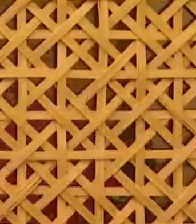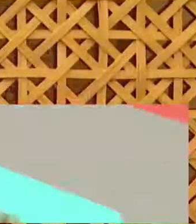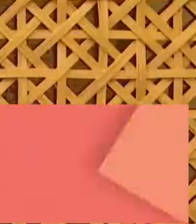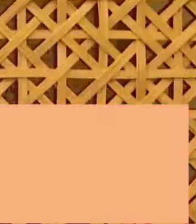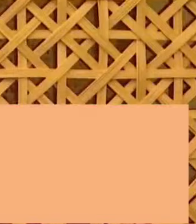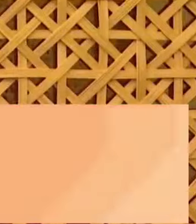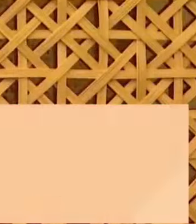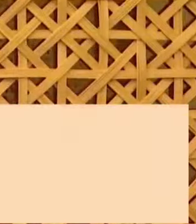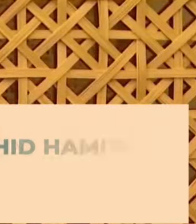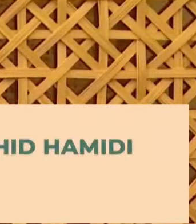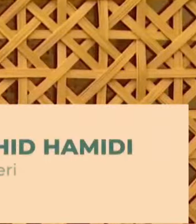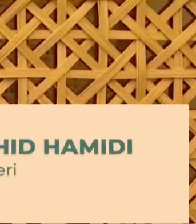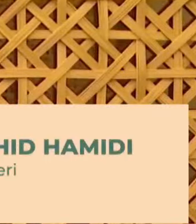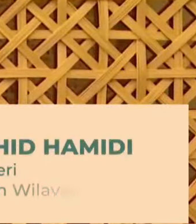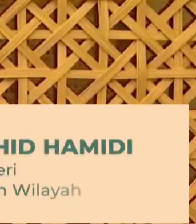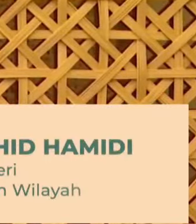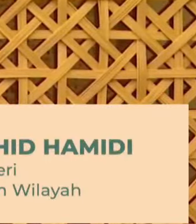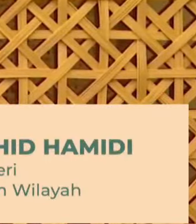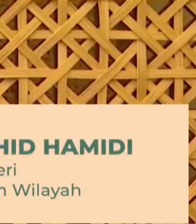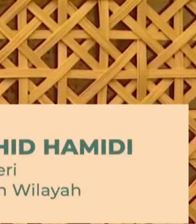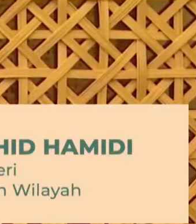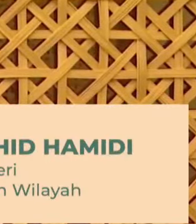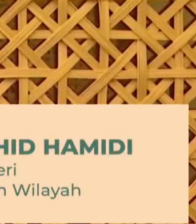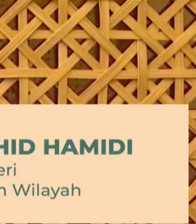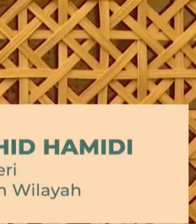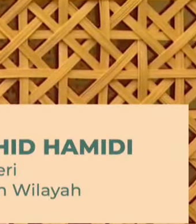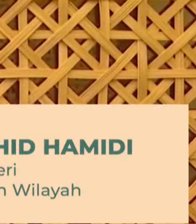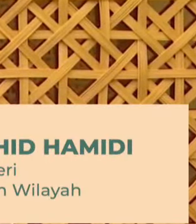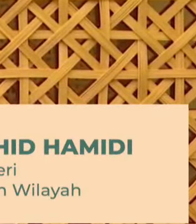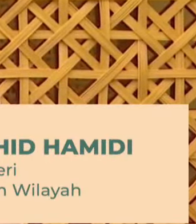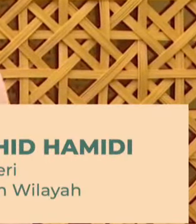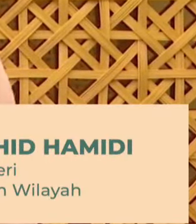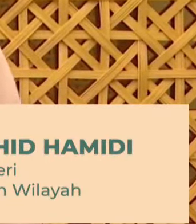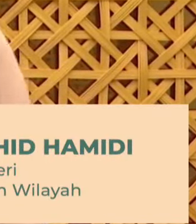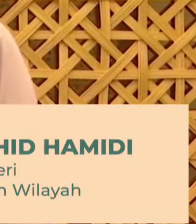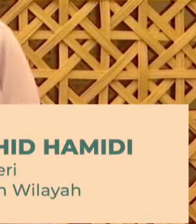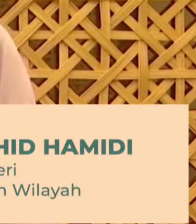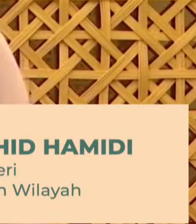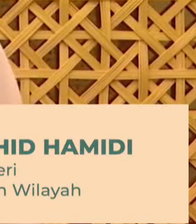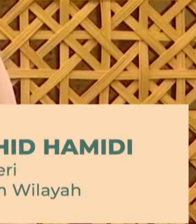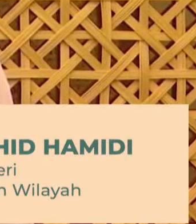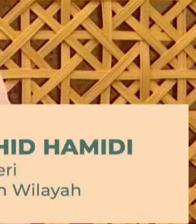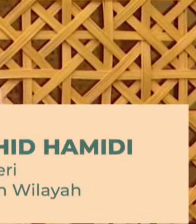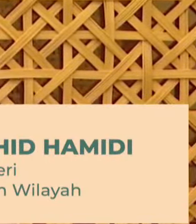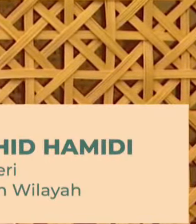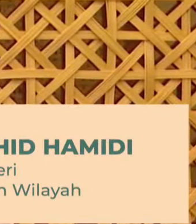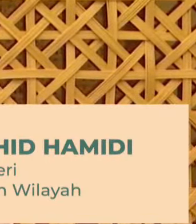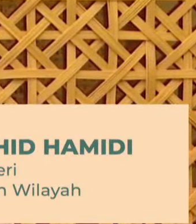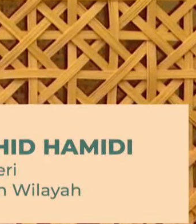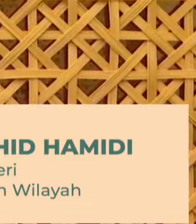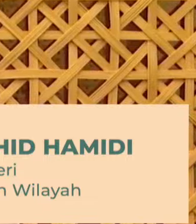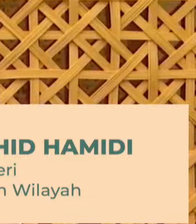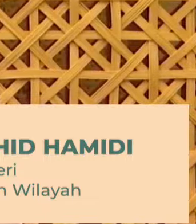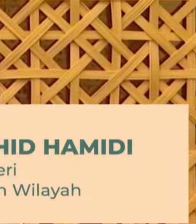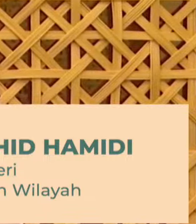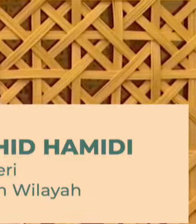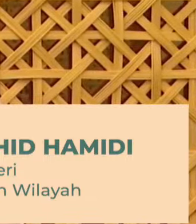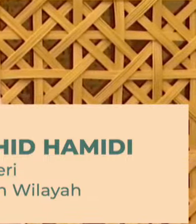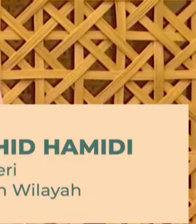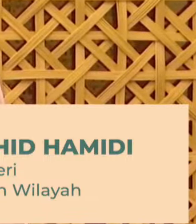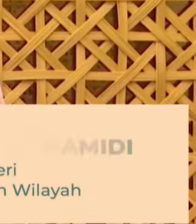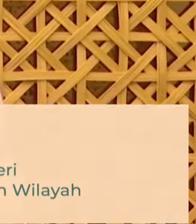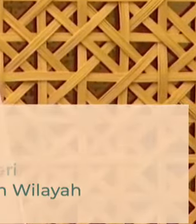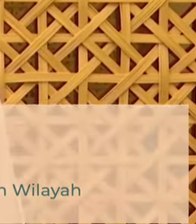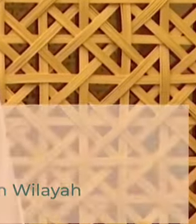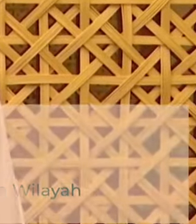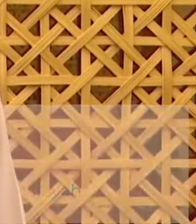Assalamualaikum warahmatullahi wabarakatuh dan salam Malaysia Madani. Selesai sudah kita menjalani